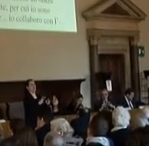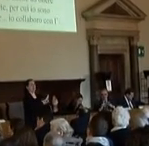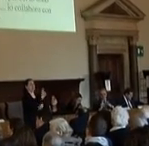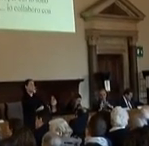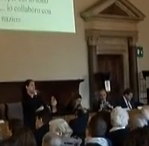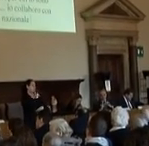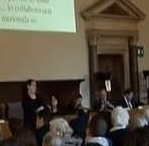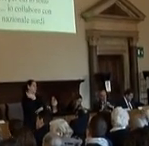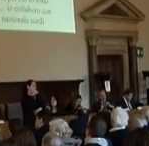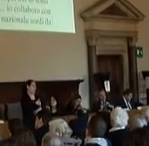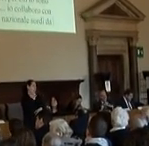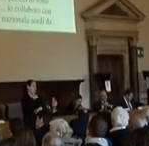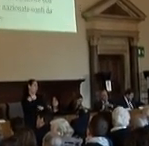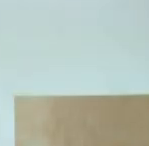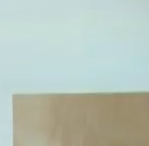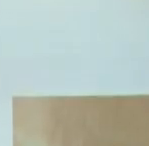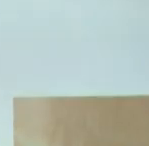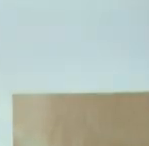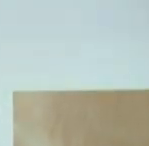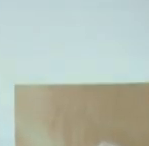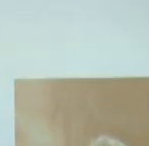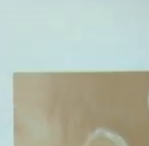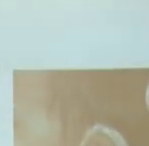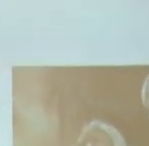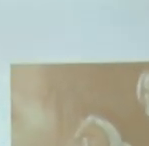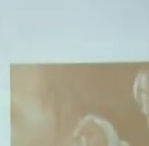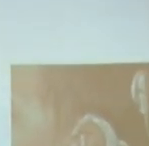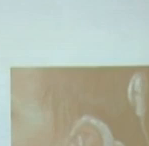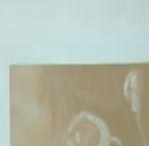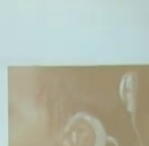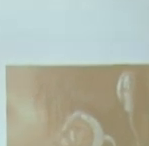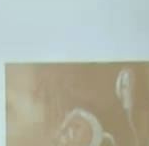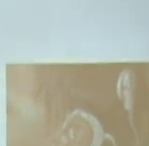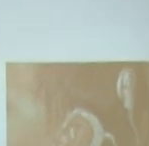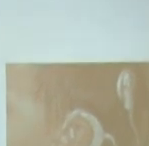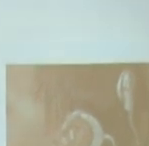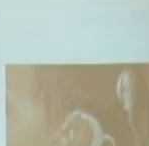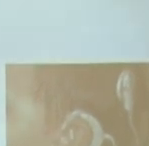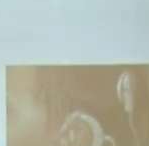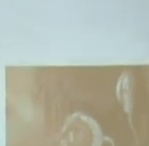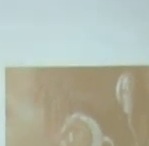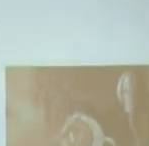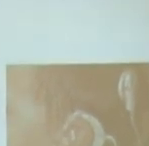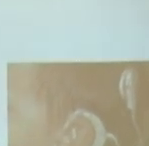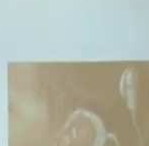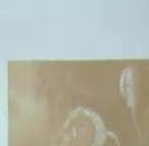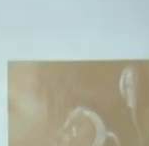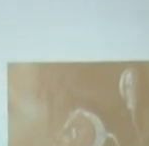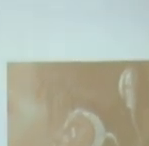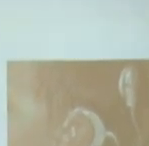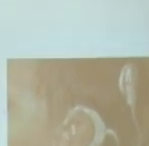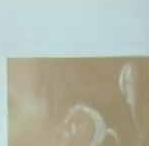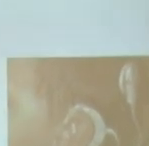riuscito a studiare, ho fatto tutto il processo elementare, medie, superiori, sono riuscito a